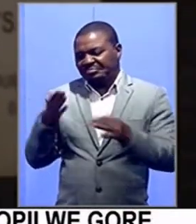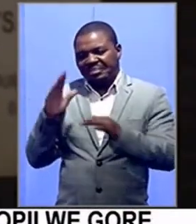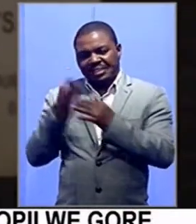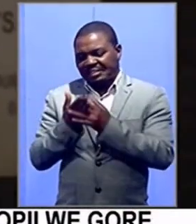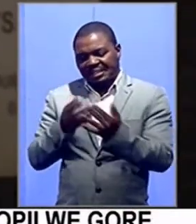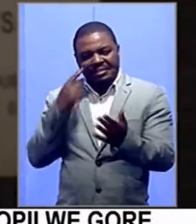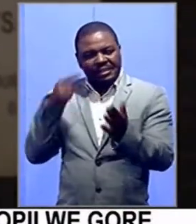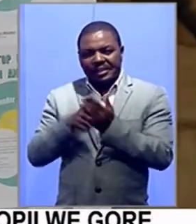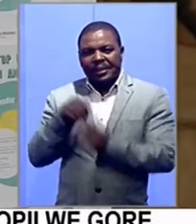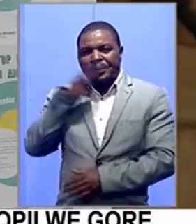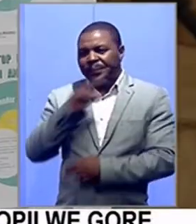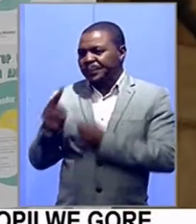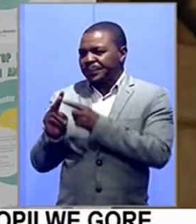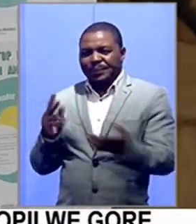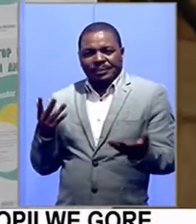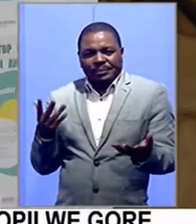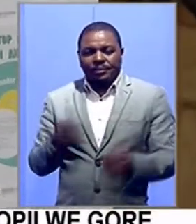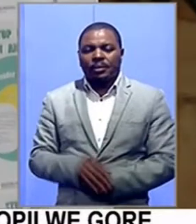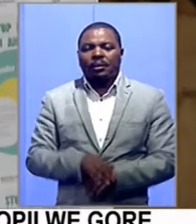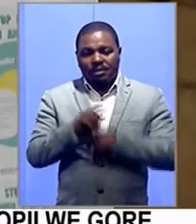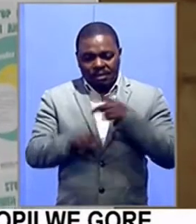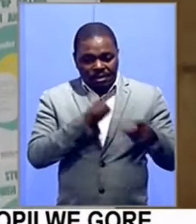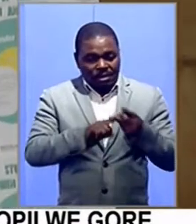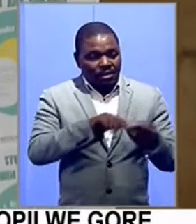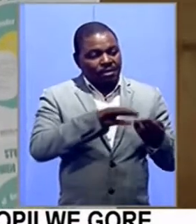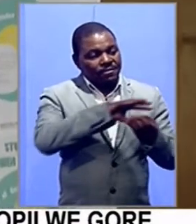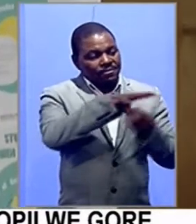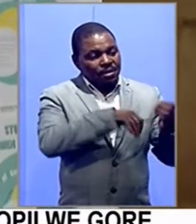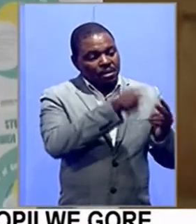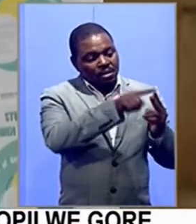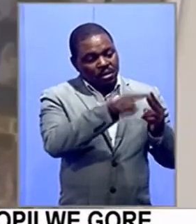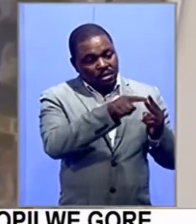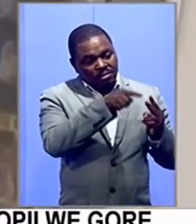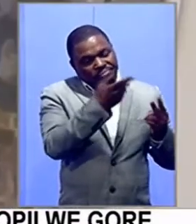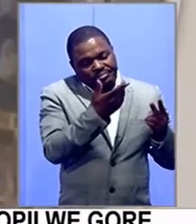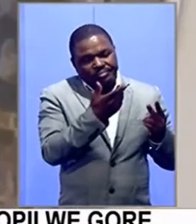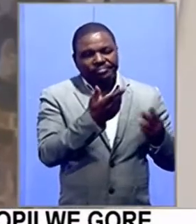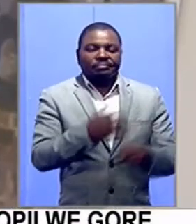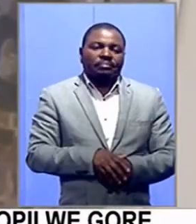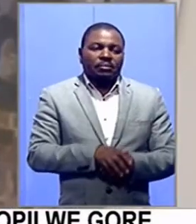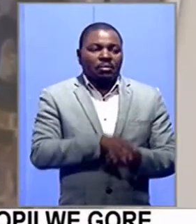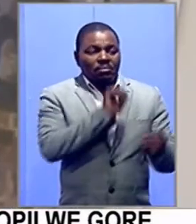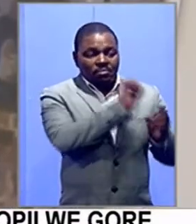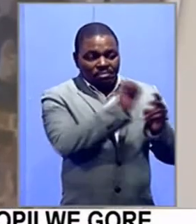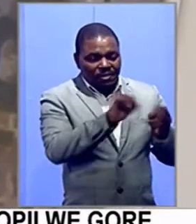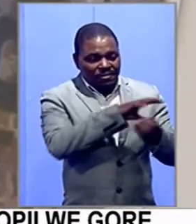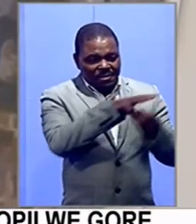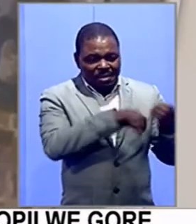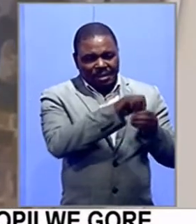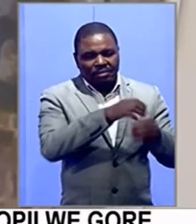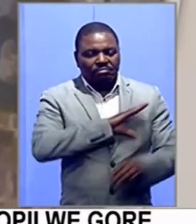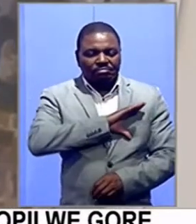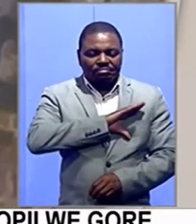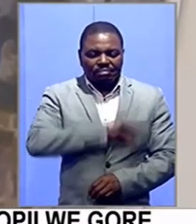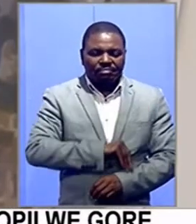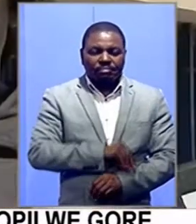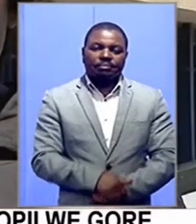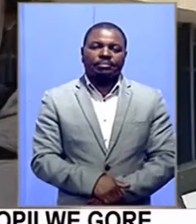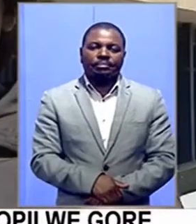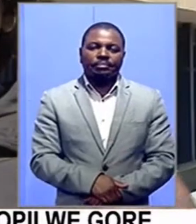nonofileng kgatlhanong nabo. Seno se tlogetse ba malapa a batswa setlhabelo Masabata Phiri le Angie Mafatshe ba kgobegile